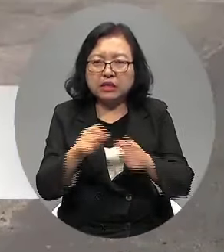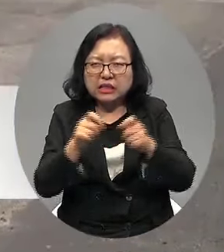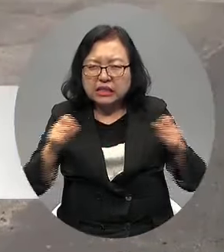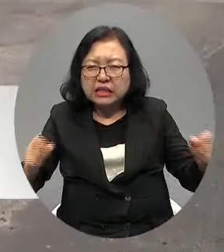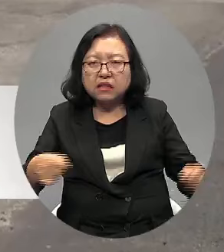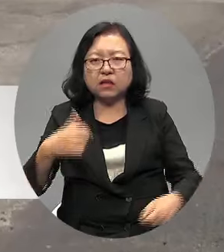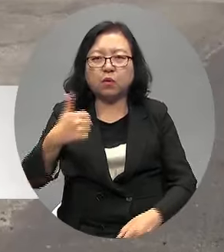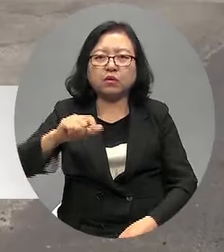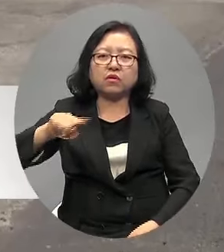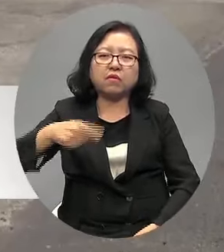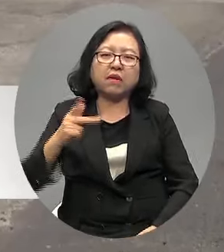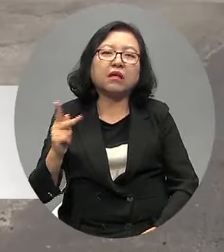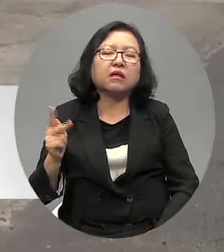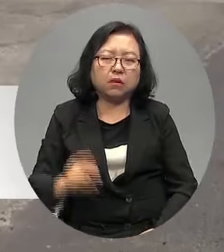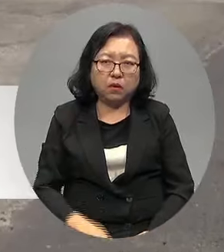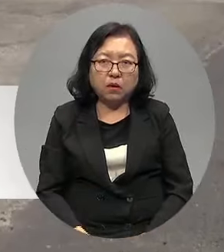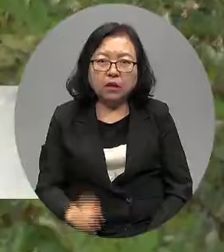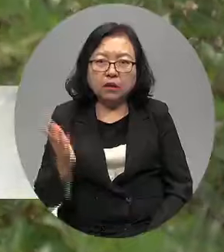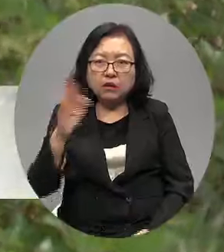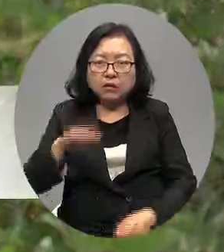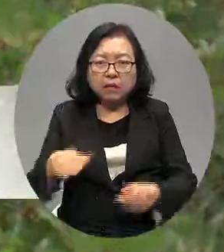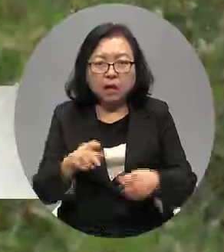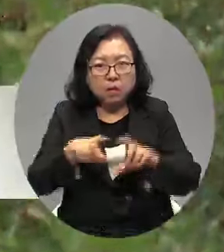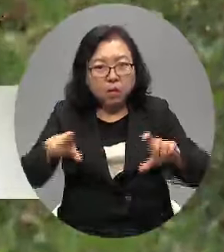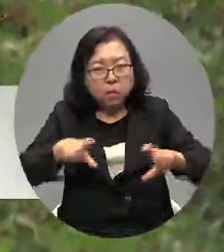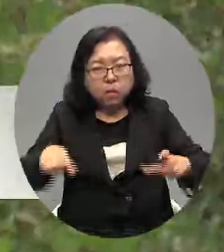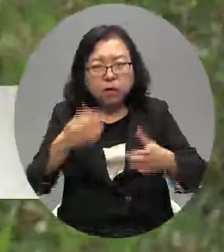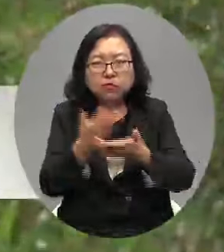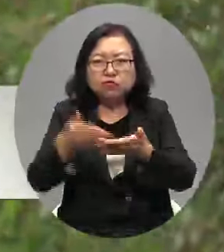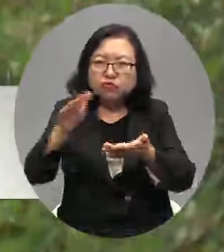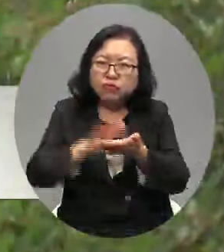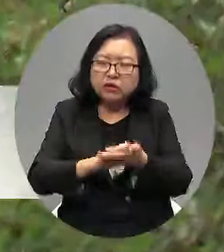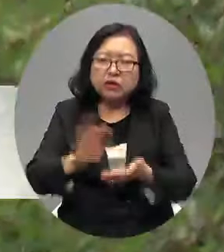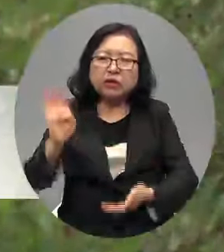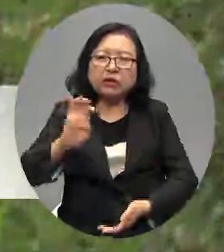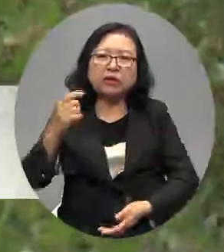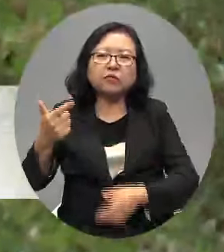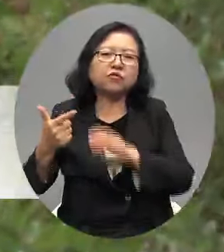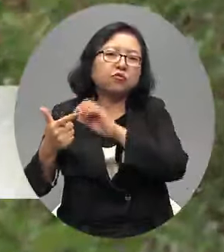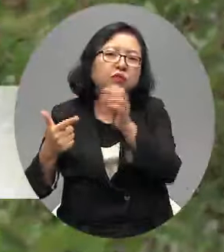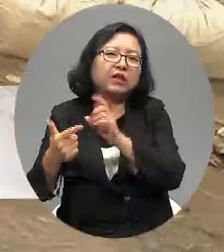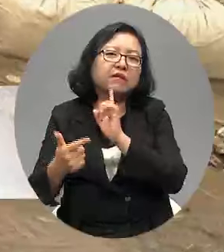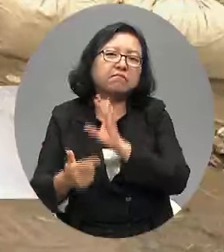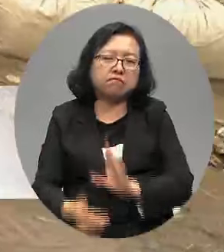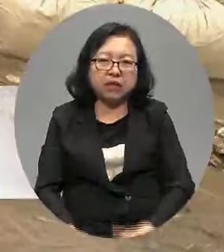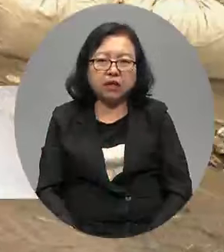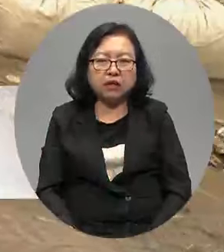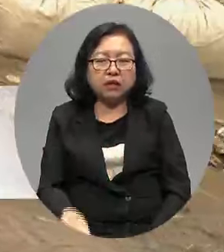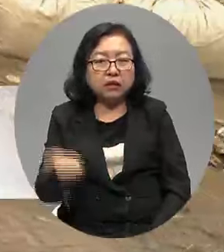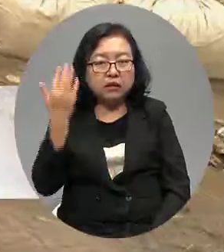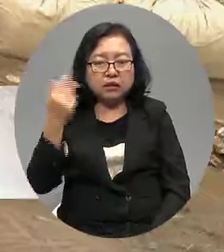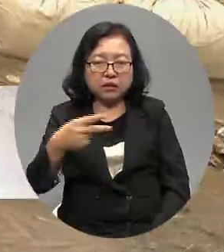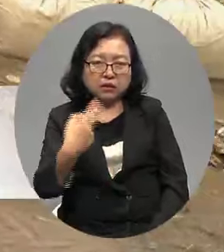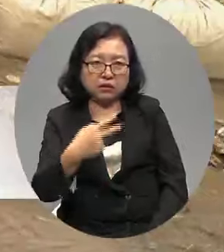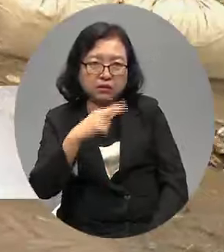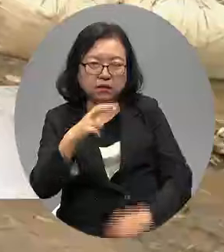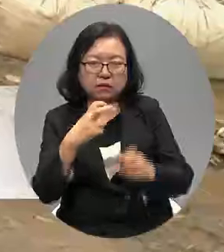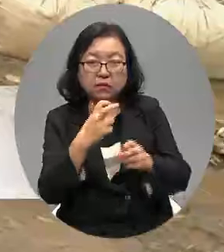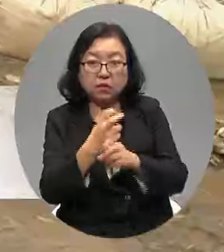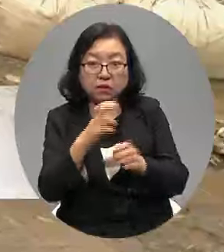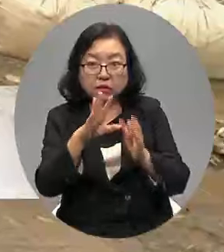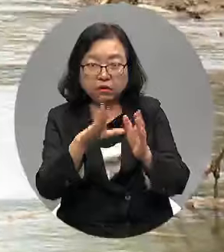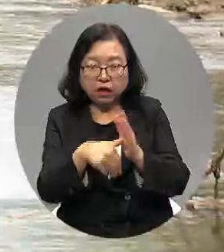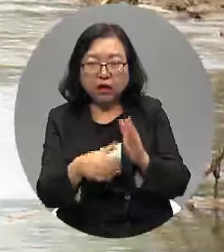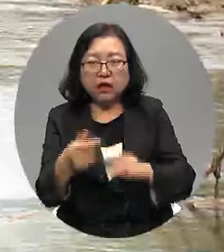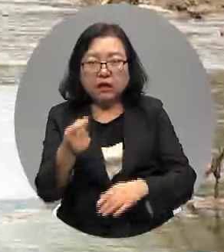5,123km에 달했는데 평균 정비율은 46.7%에 불과했습니다. 지난 2020년 소하천